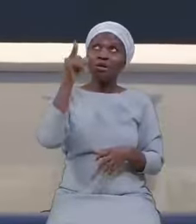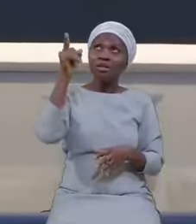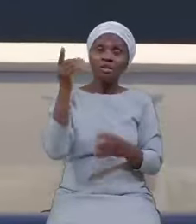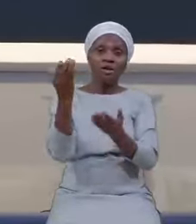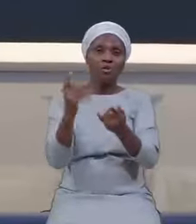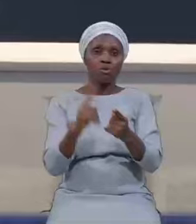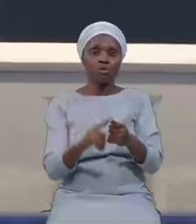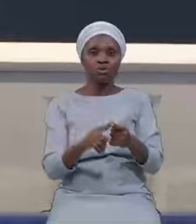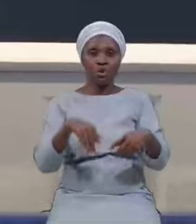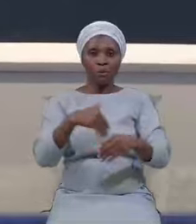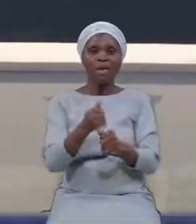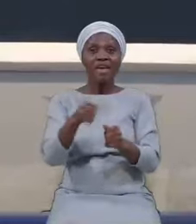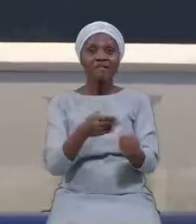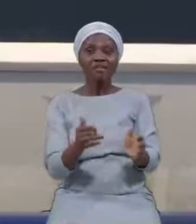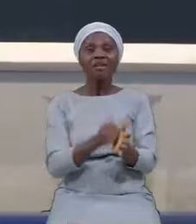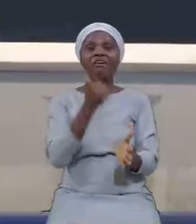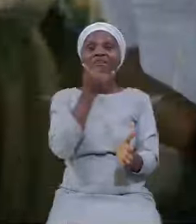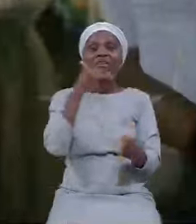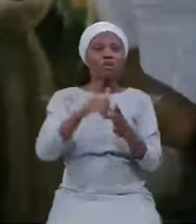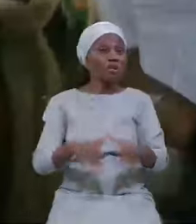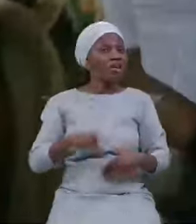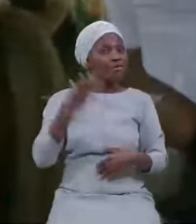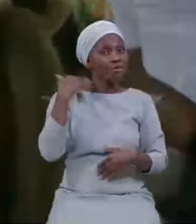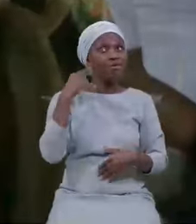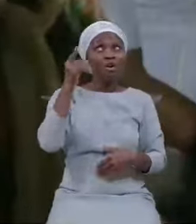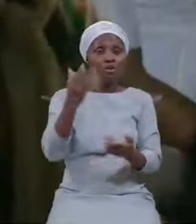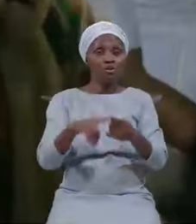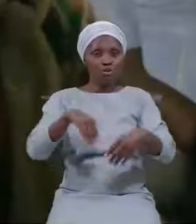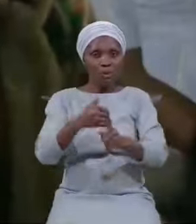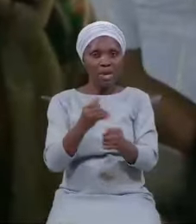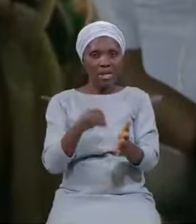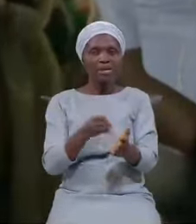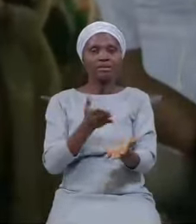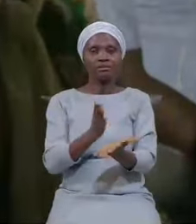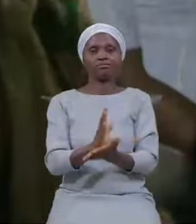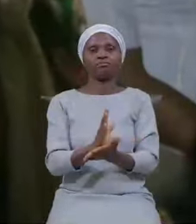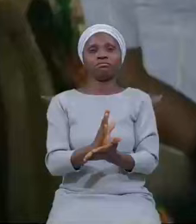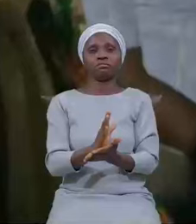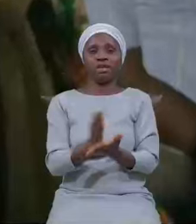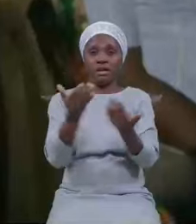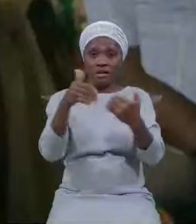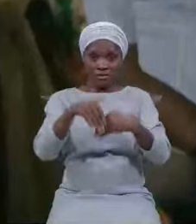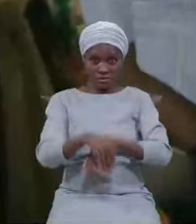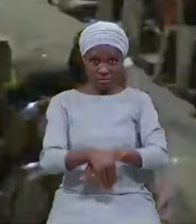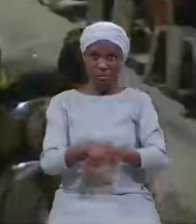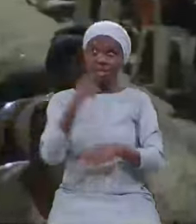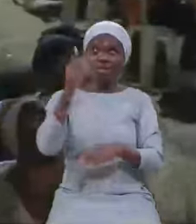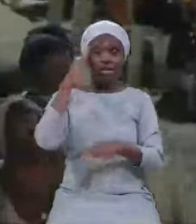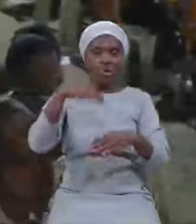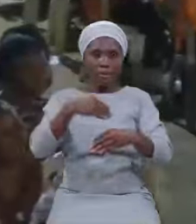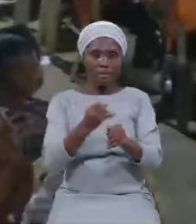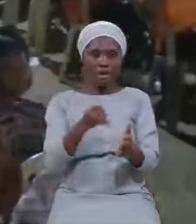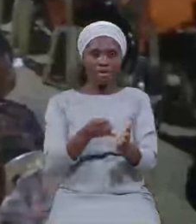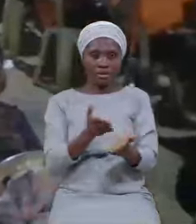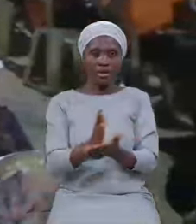corriger toutes les mauvaises choses de ta vie. Et ce soir, il va tout corriger au nom de Jésus. Deuxième point,